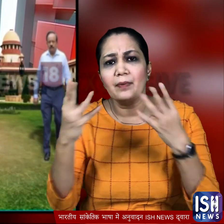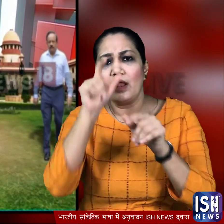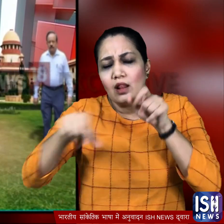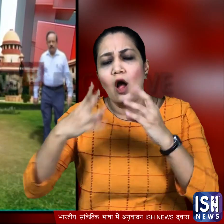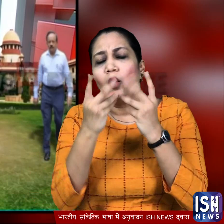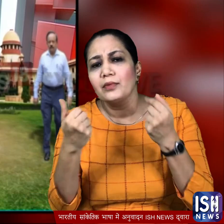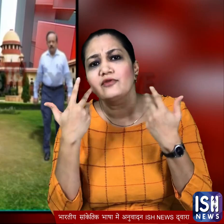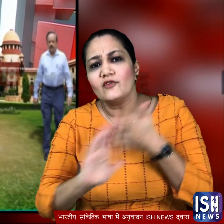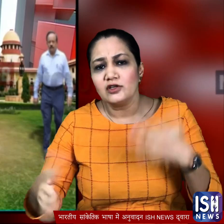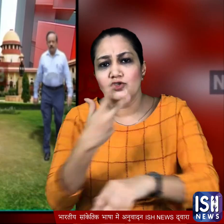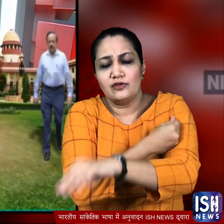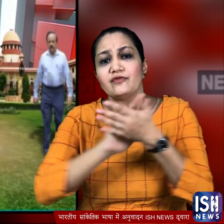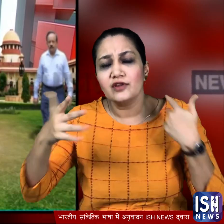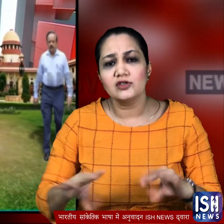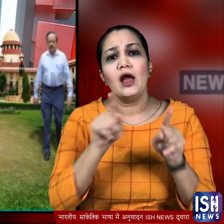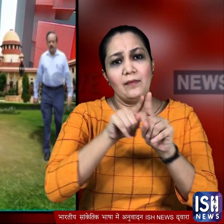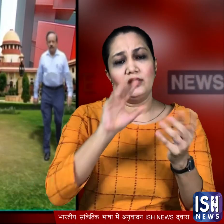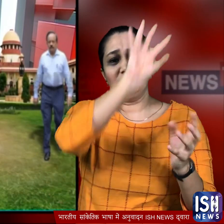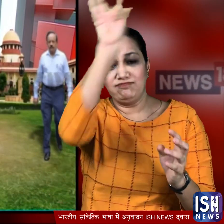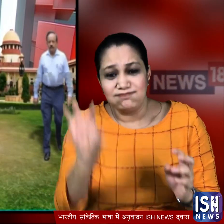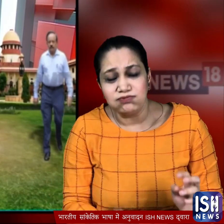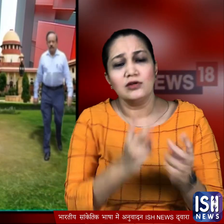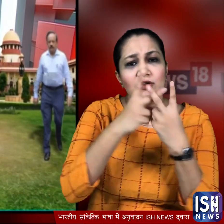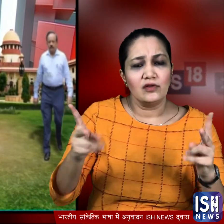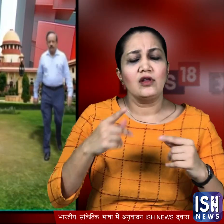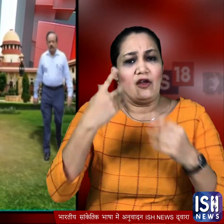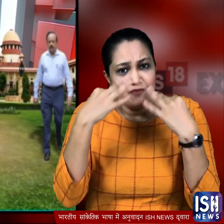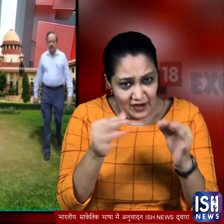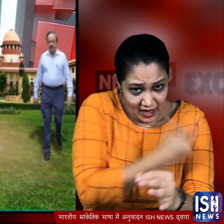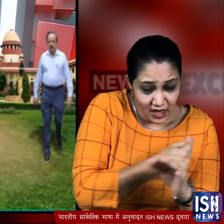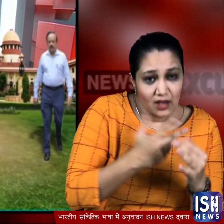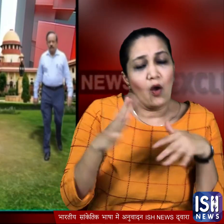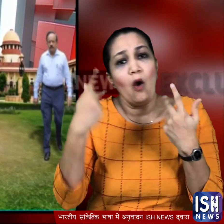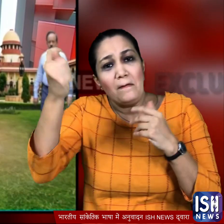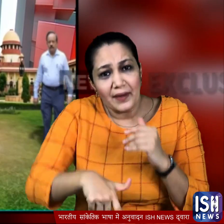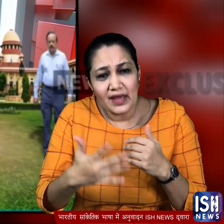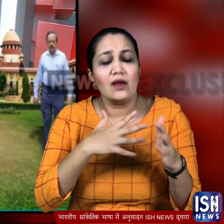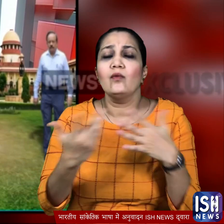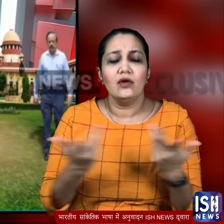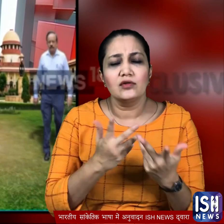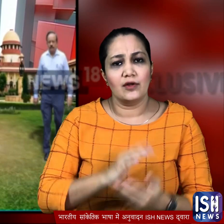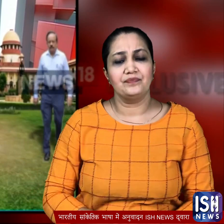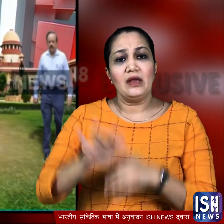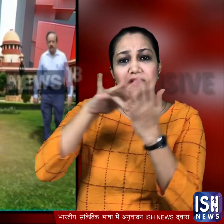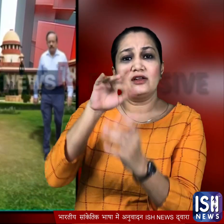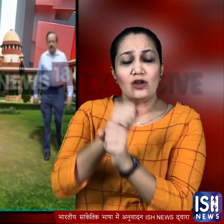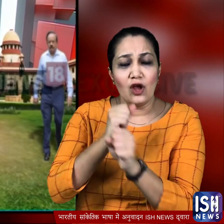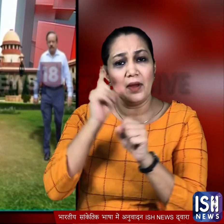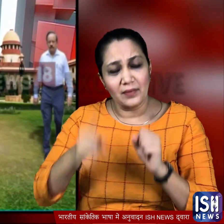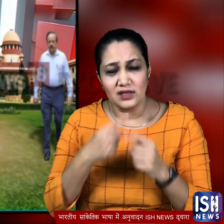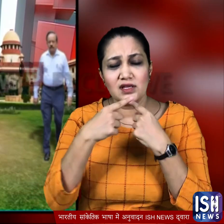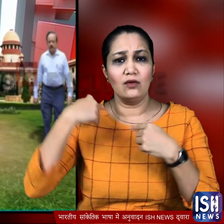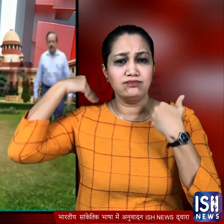लग चुका है। साथ ही राज्यों से भी ये बताने को कहा है कि क्या वो मुफ्त टीका लगा रहे हैं। इतना ही नहीं, केंद्र को यह भी बताना होगा कि अब